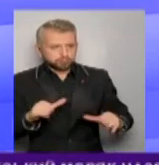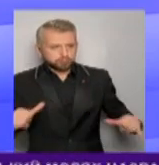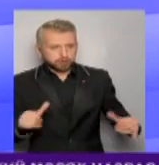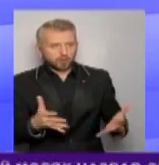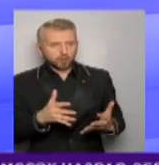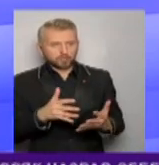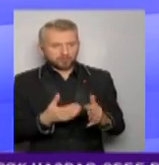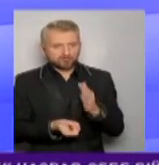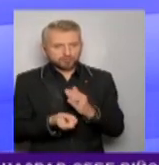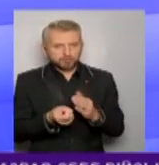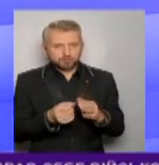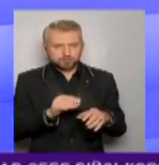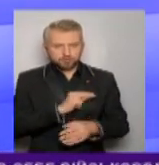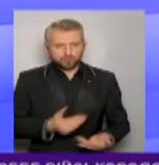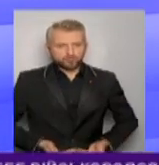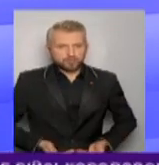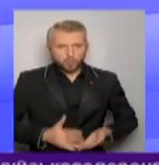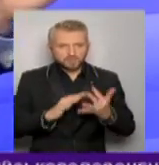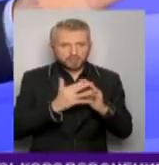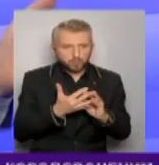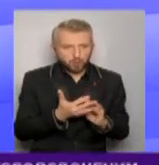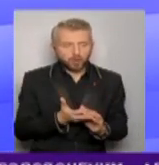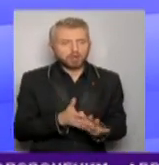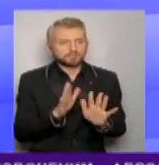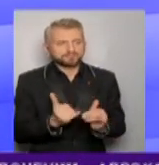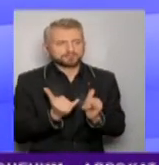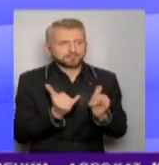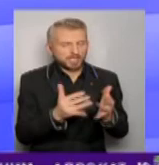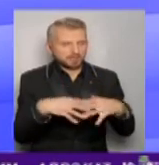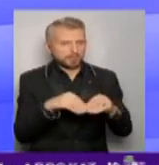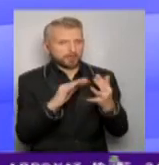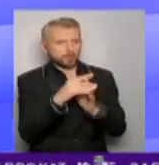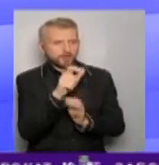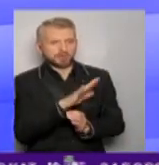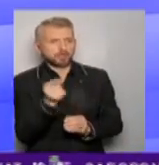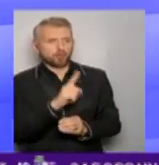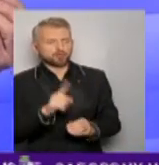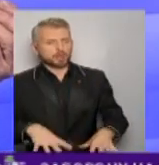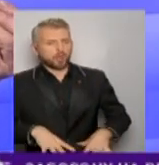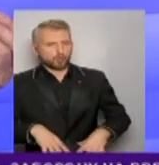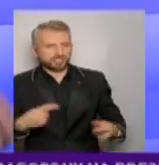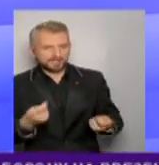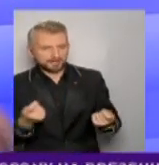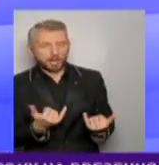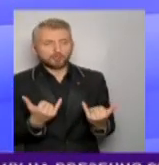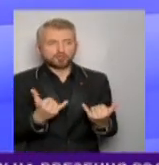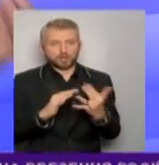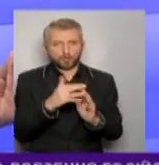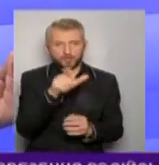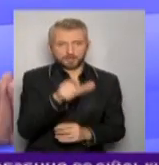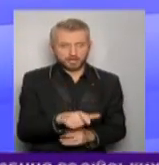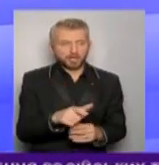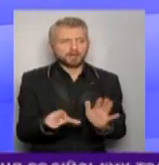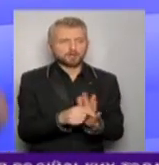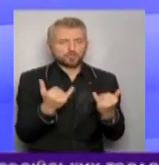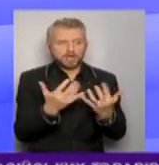української мови, то йдімо на сімейного фермера. Не того, що ви кажете, на коні їздити, а сучасного фермера із сучасною